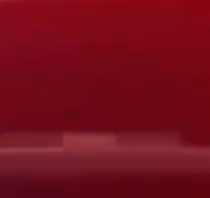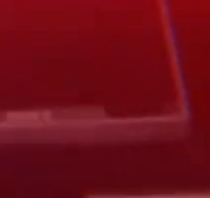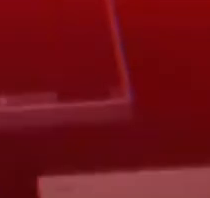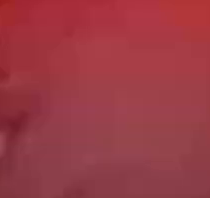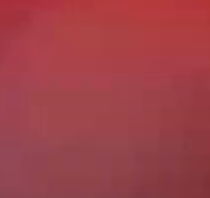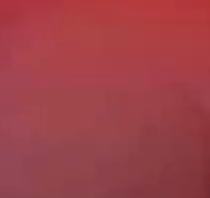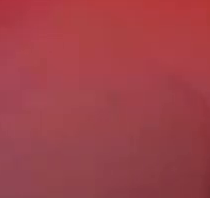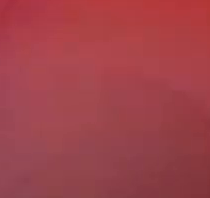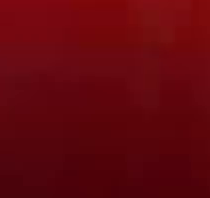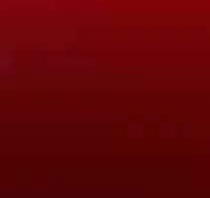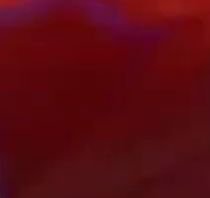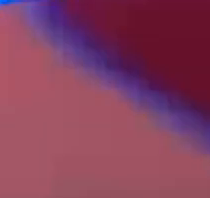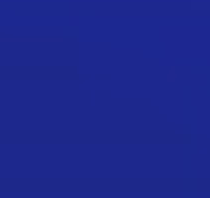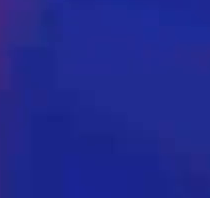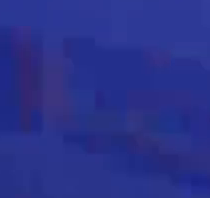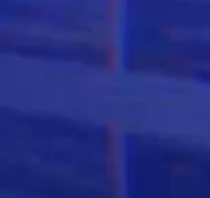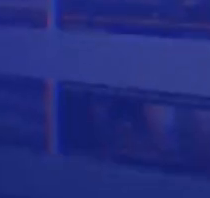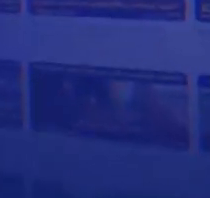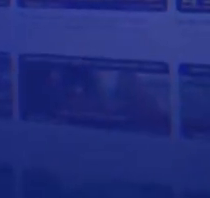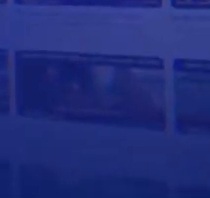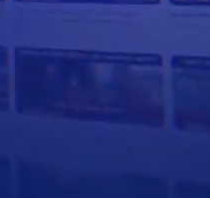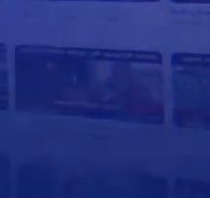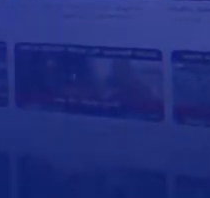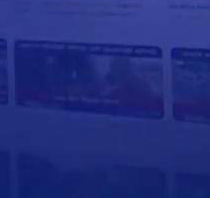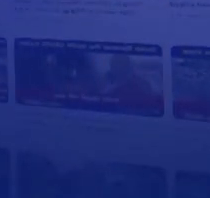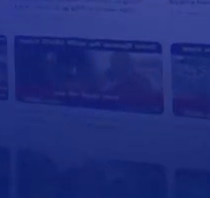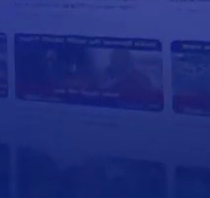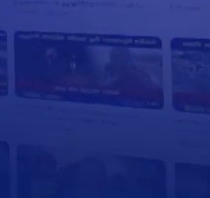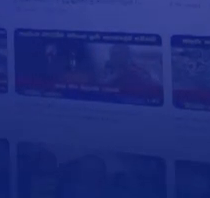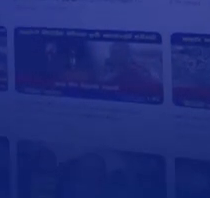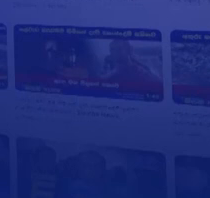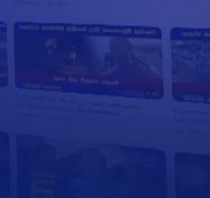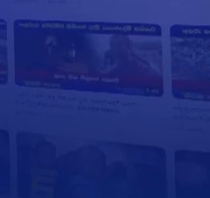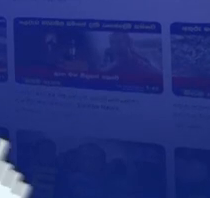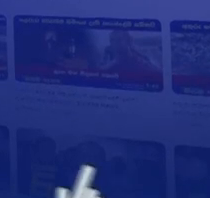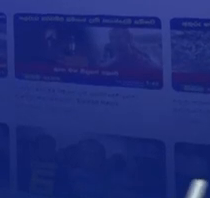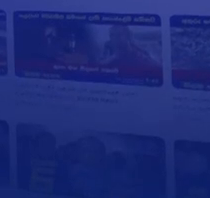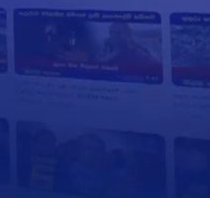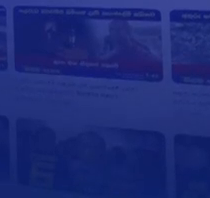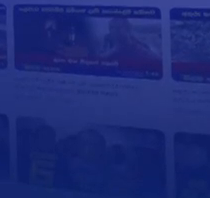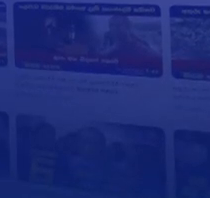රටේ ලෝකෙ සිදුවන උණුසුම් පුව දැනගන්න සියත නිවුස් YouTube channel එක අදම subscribe කරන්න.